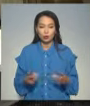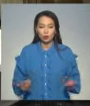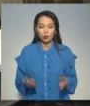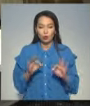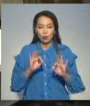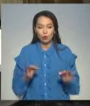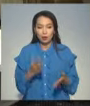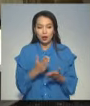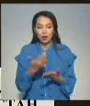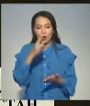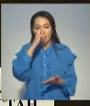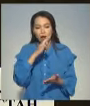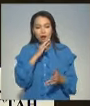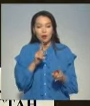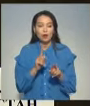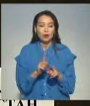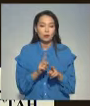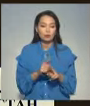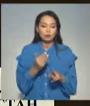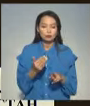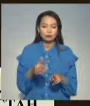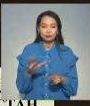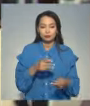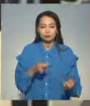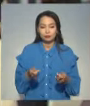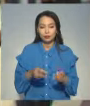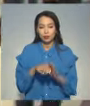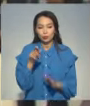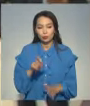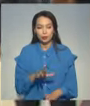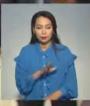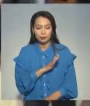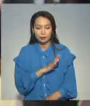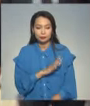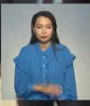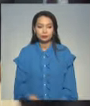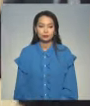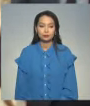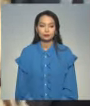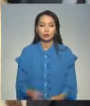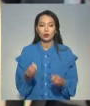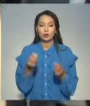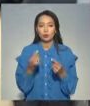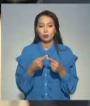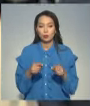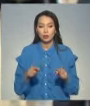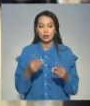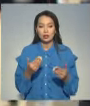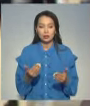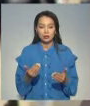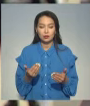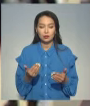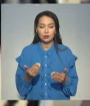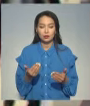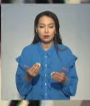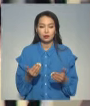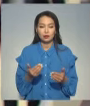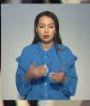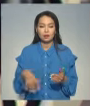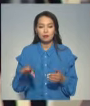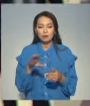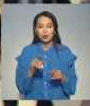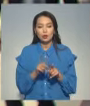бойы Қазақстанның үстел теннисі федерациясын басқарды. Одан басқа енді біздің президентіміздің үндеу, әр